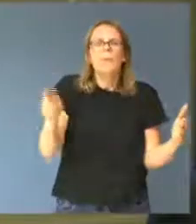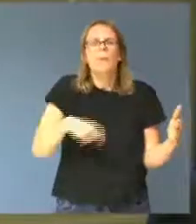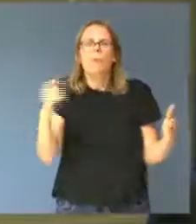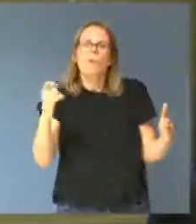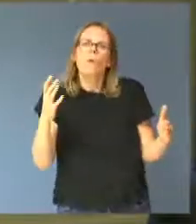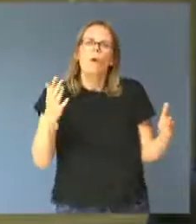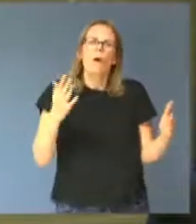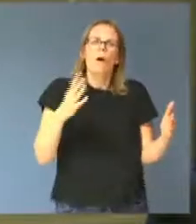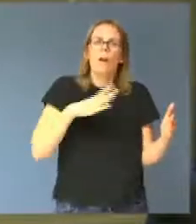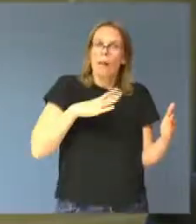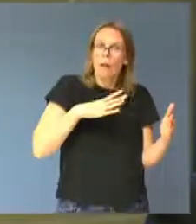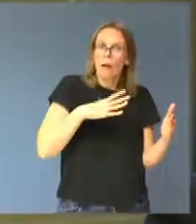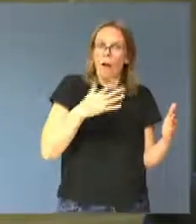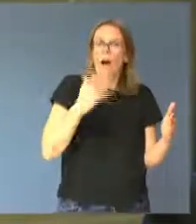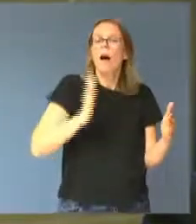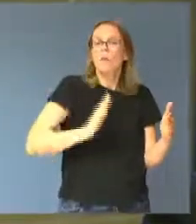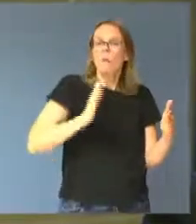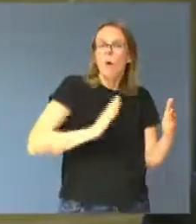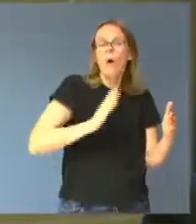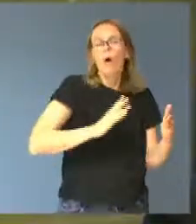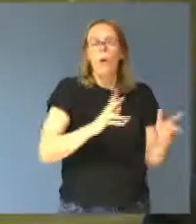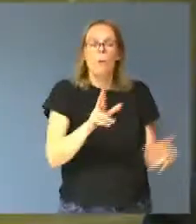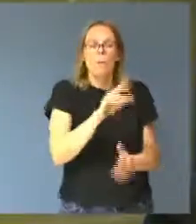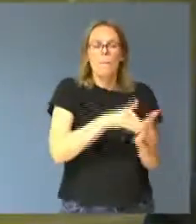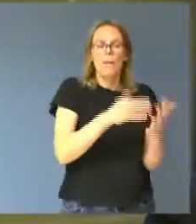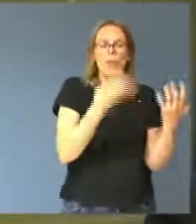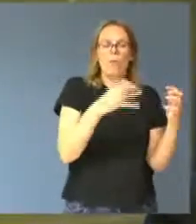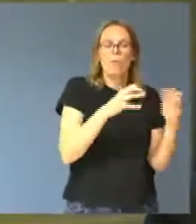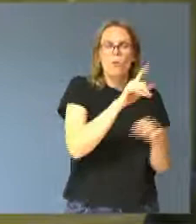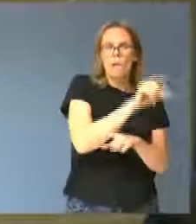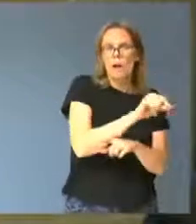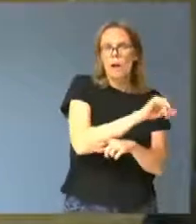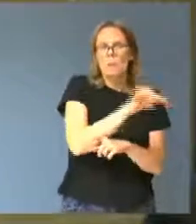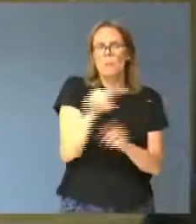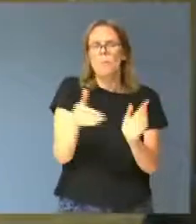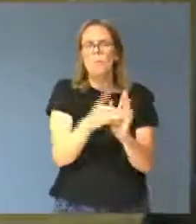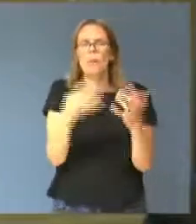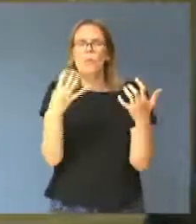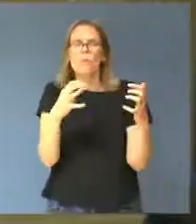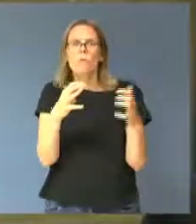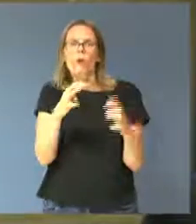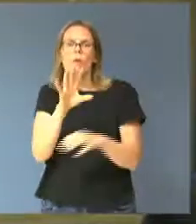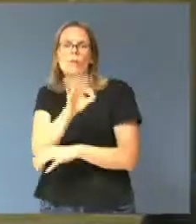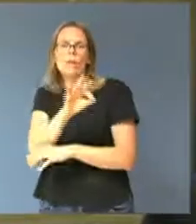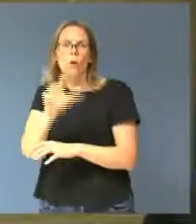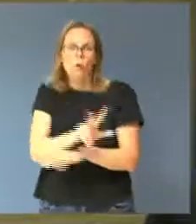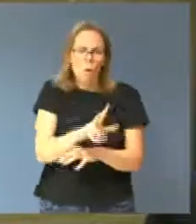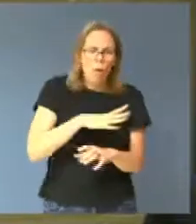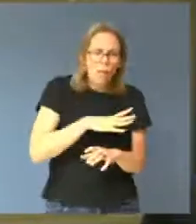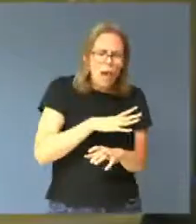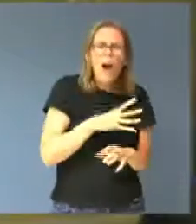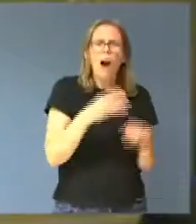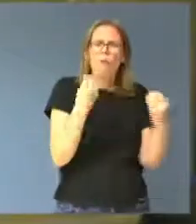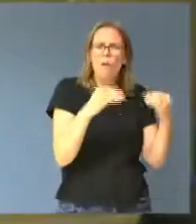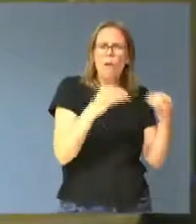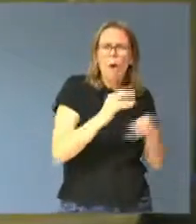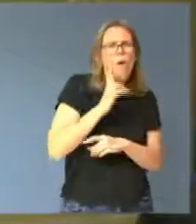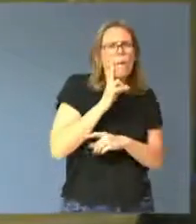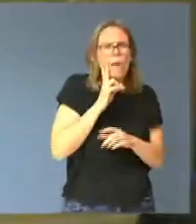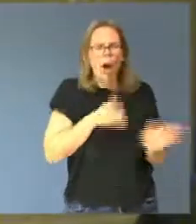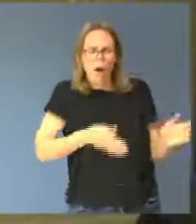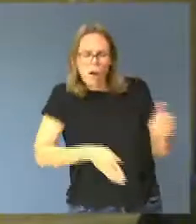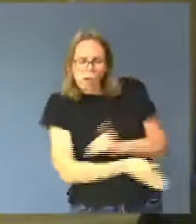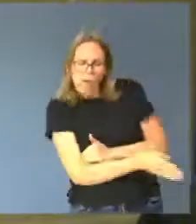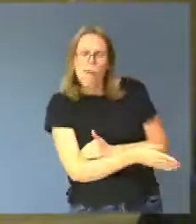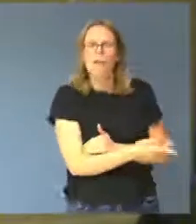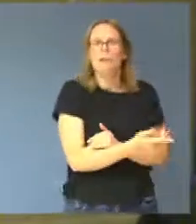l'alcool a fait la richesse des gangs entre 1920 et 1933. Mais c'est oublier que les réseaux malfrats se sont reconvertis par la suite sur notre